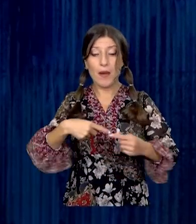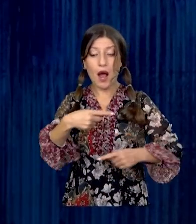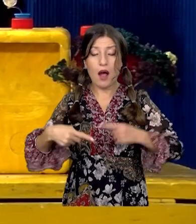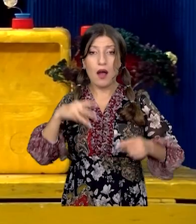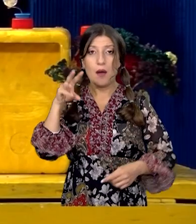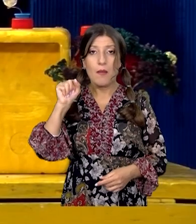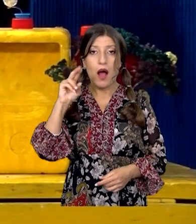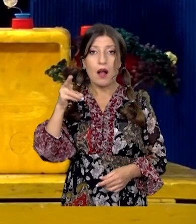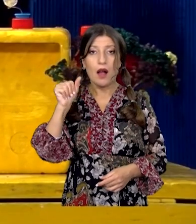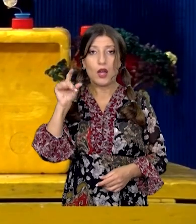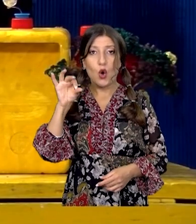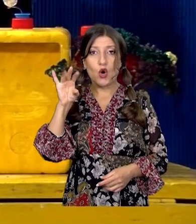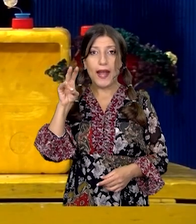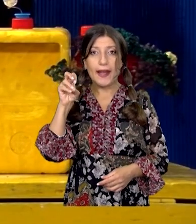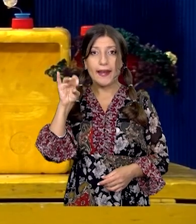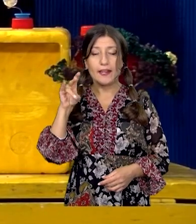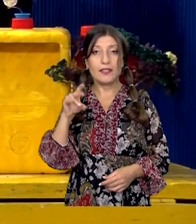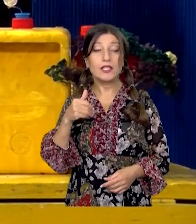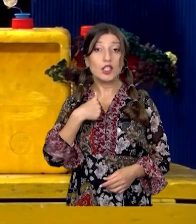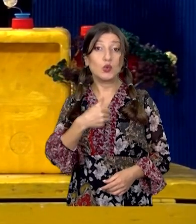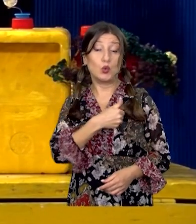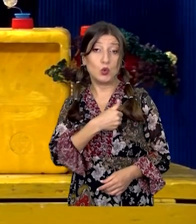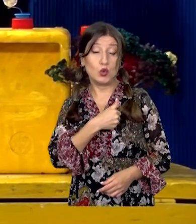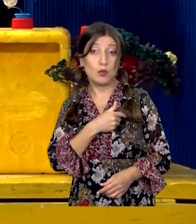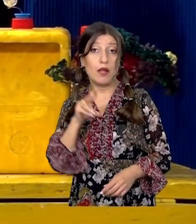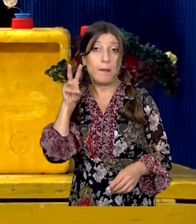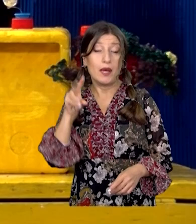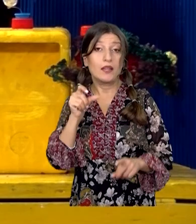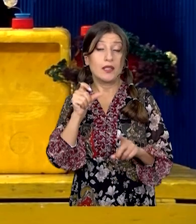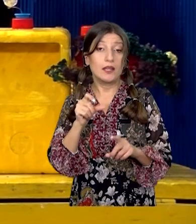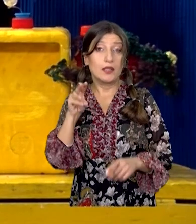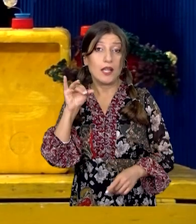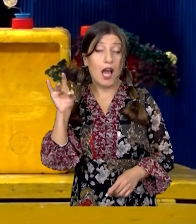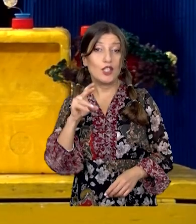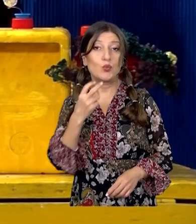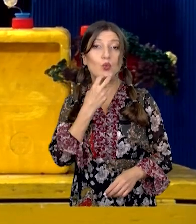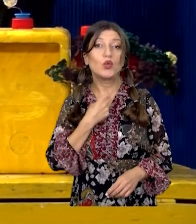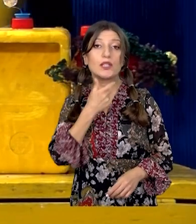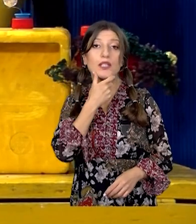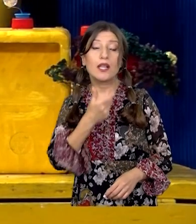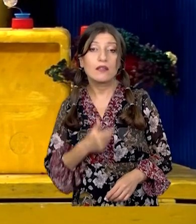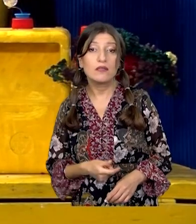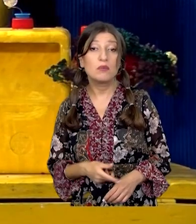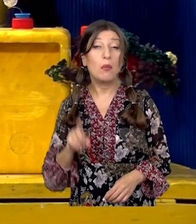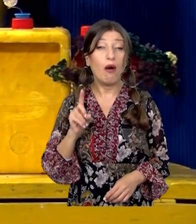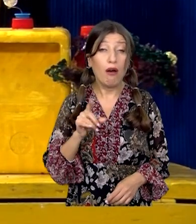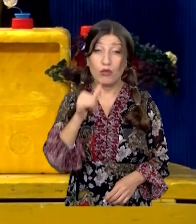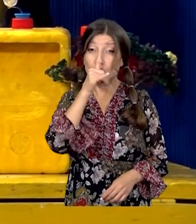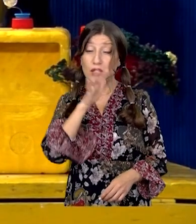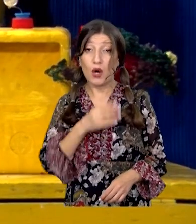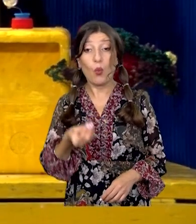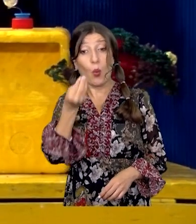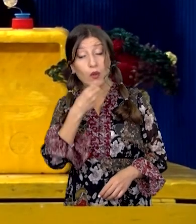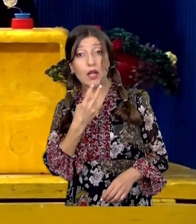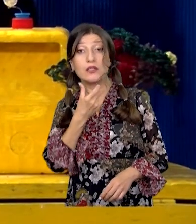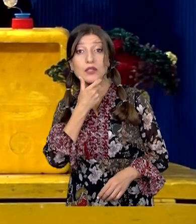ուտենք դմբրդող։ Ես ուզում եմ մտարի մուլտ վիլմը դիտել մող։ Բա, չես կարող